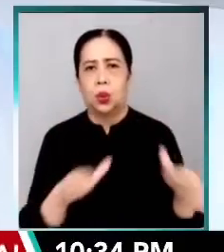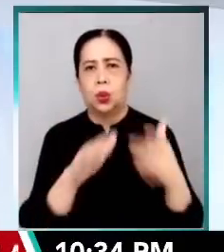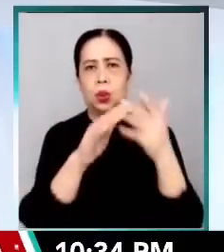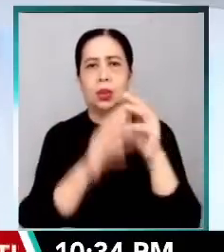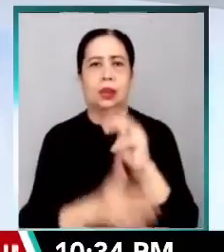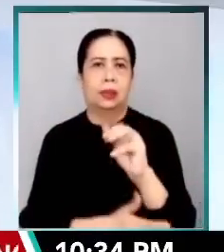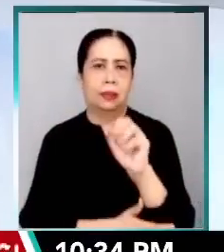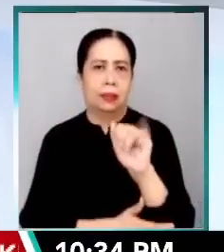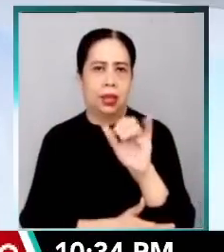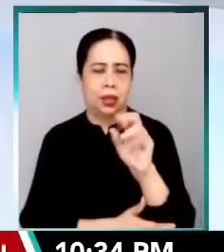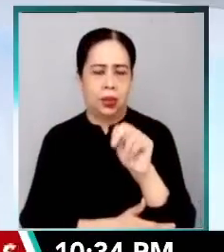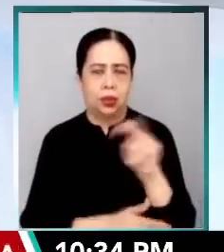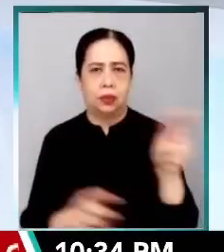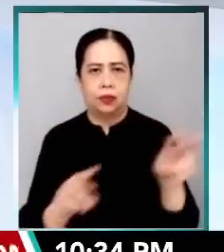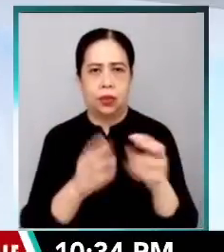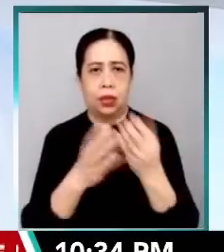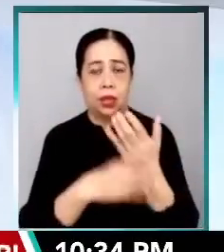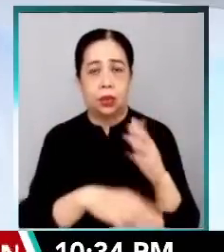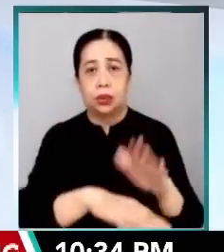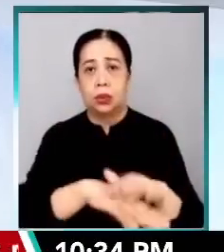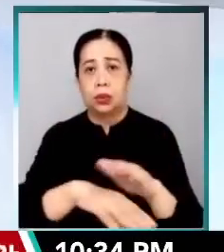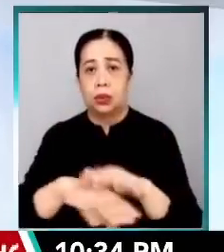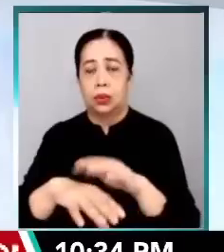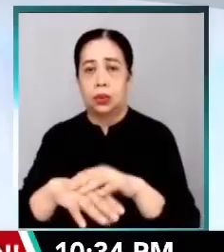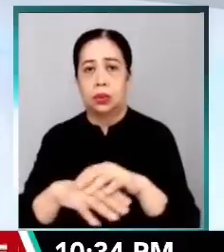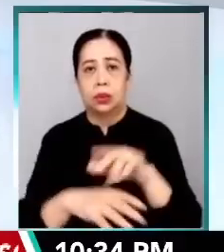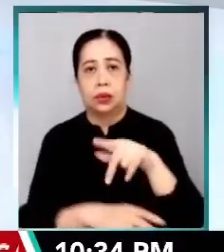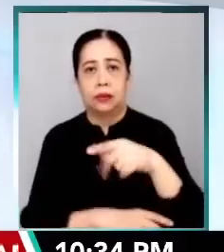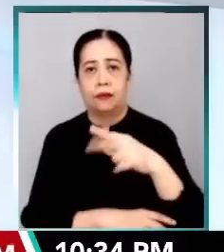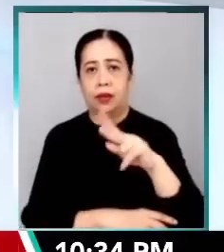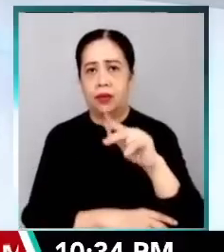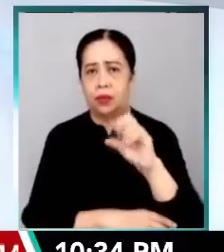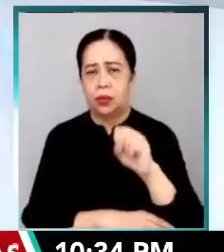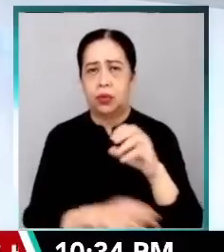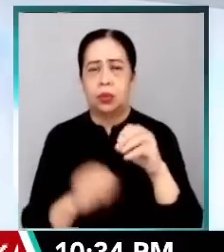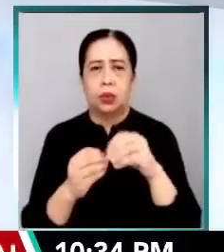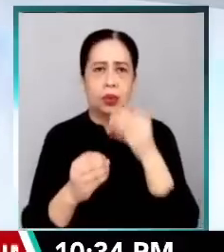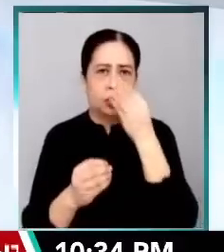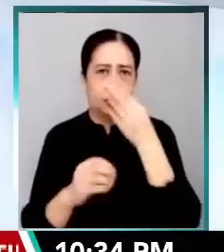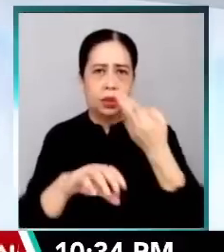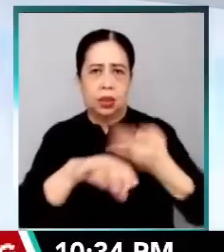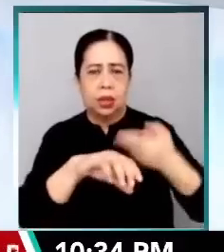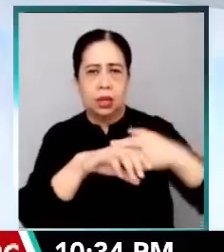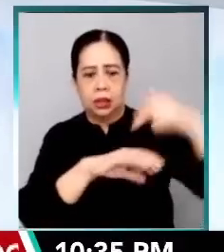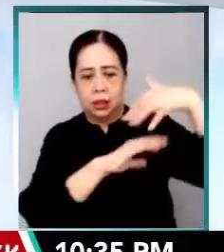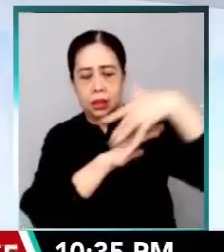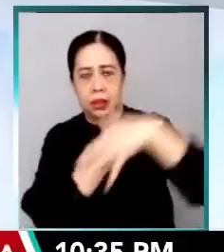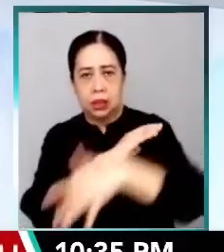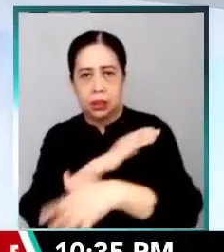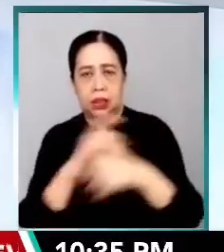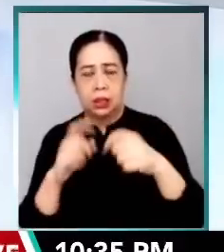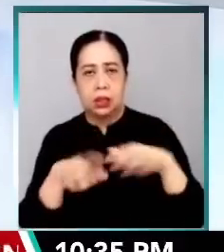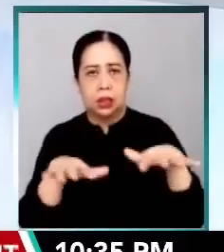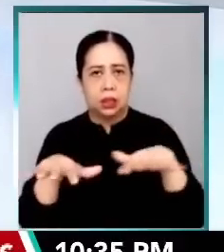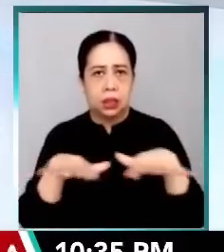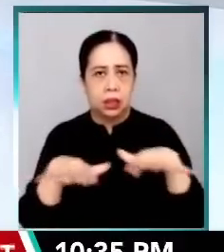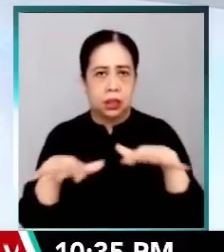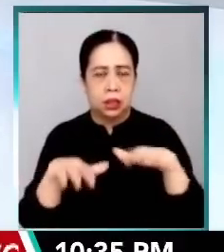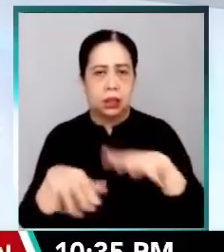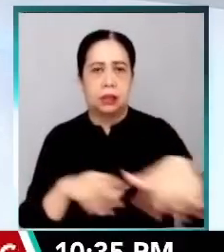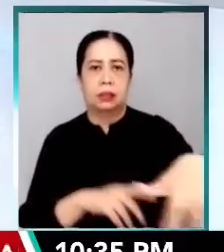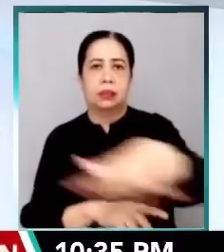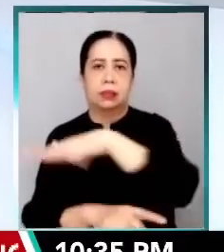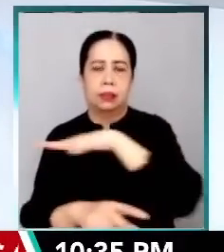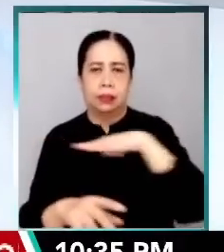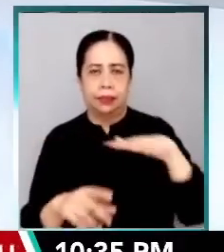Mayon. May paalala naman ng PHIVOLX kasunod ng mas kaunting rockfall events at volcanic earthquakes sa paligid ng bulkan.